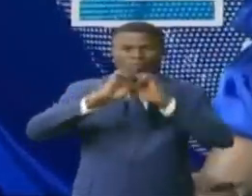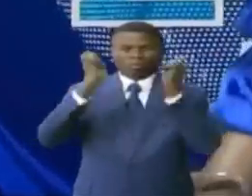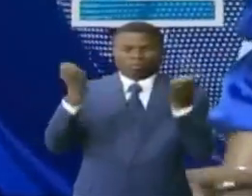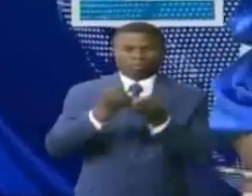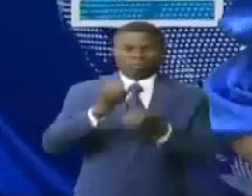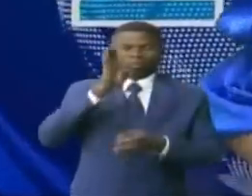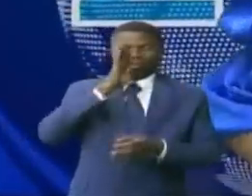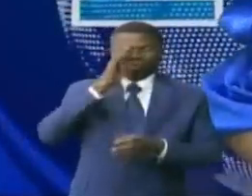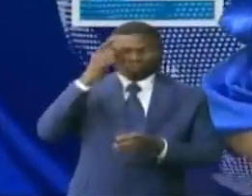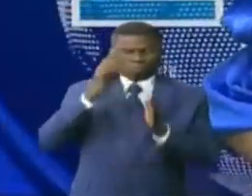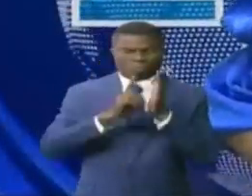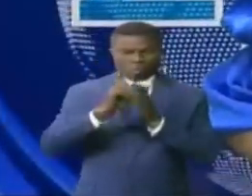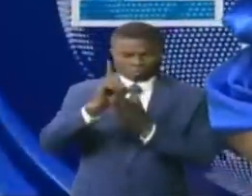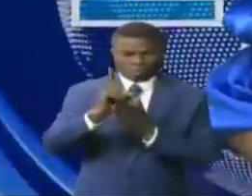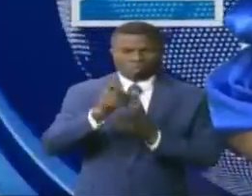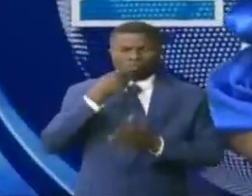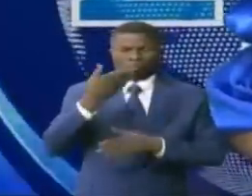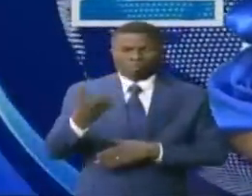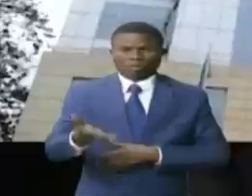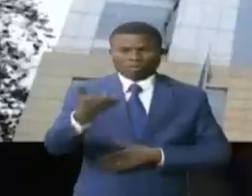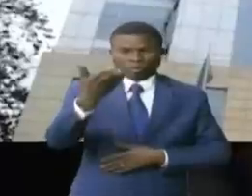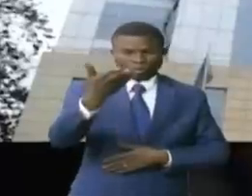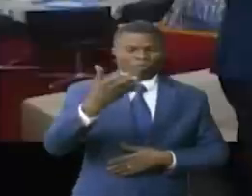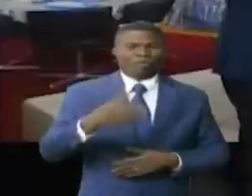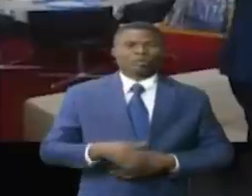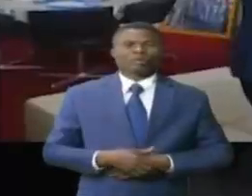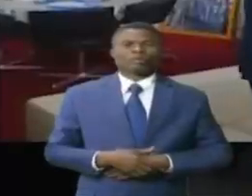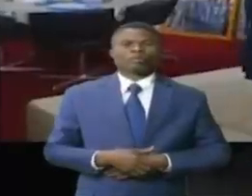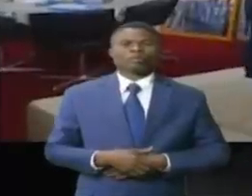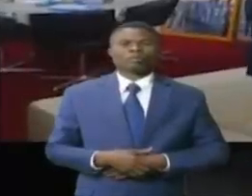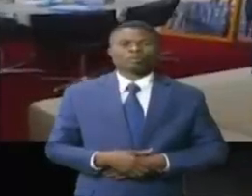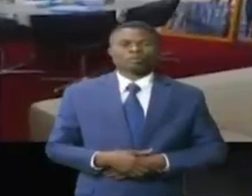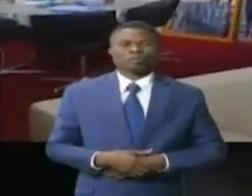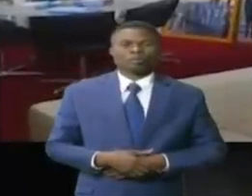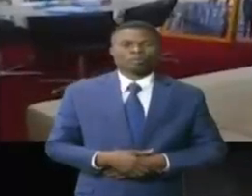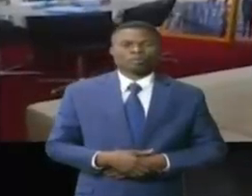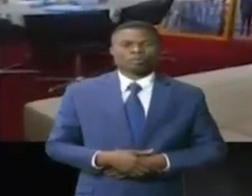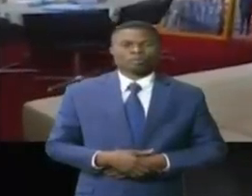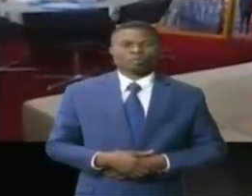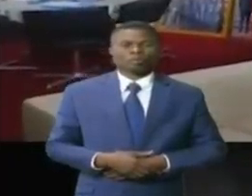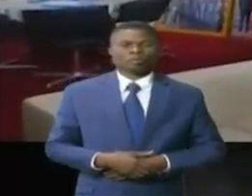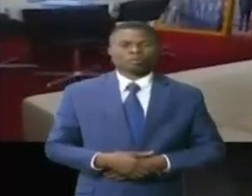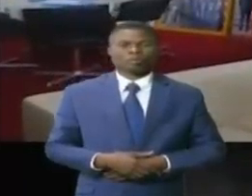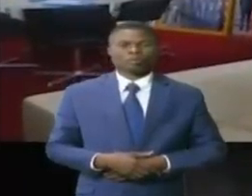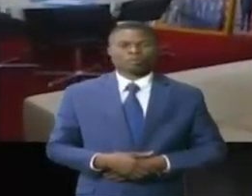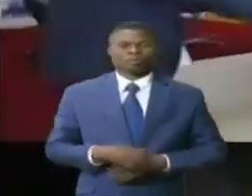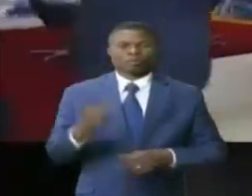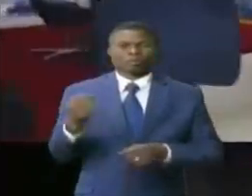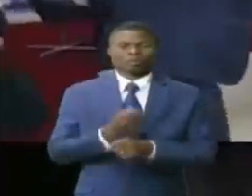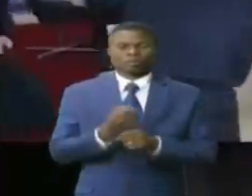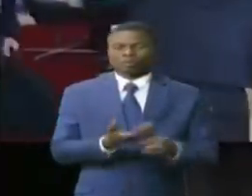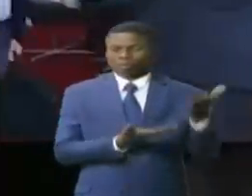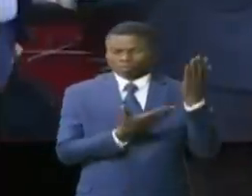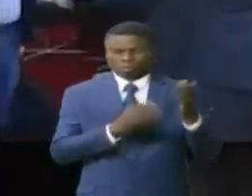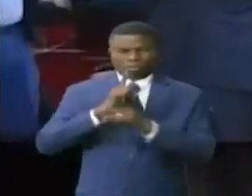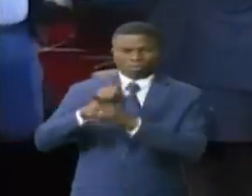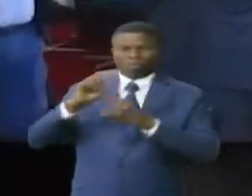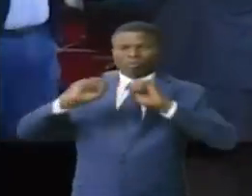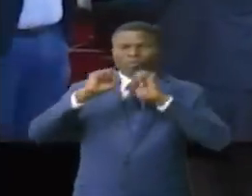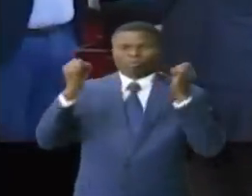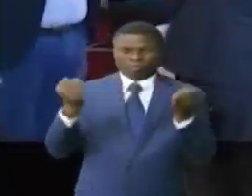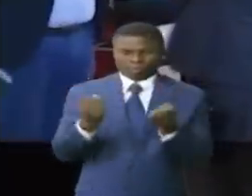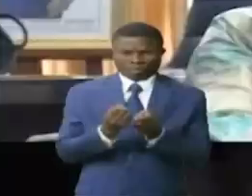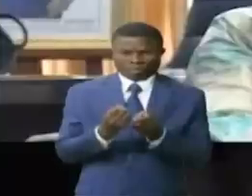développement. William Tounakov et Dieu merci ce cas. La mise en œuvre du nouveau portefeuille Travail décent et protection sociale